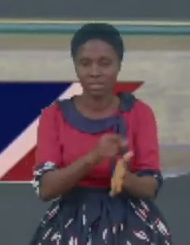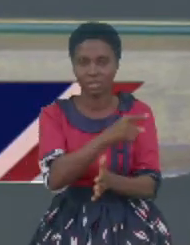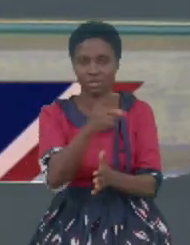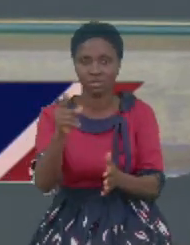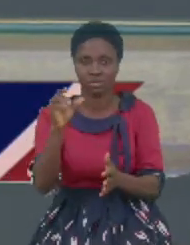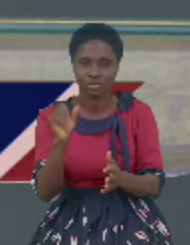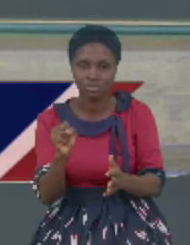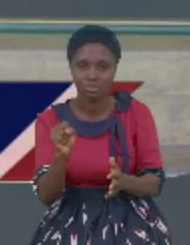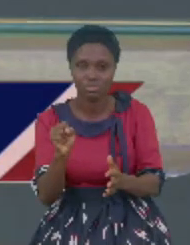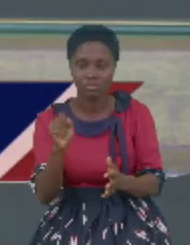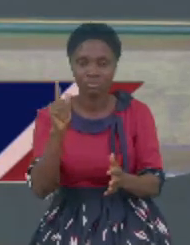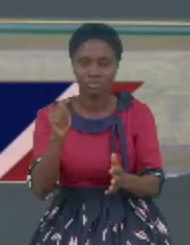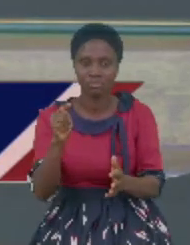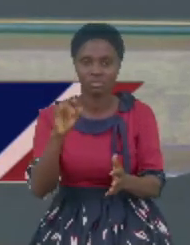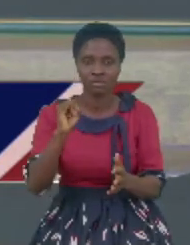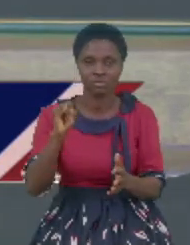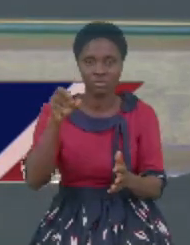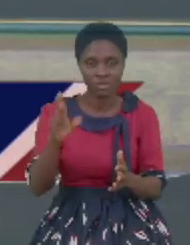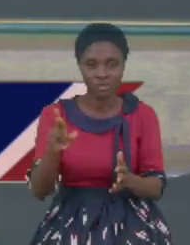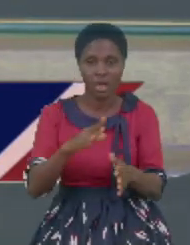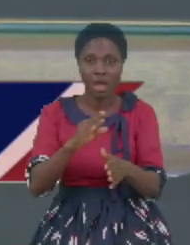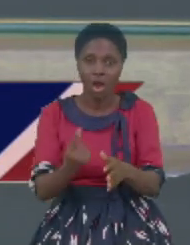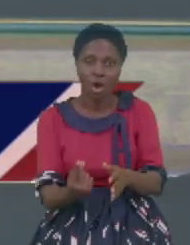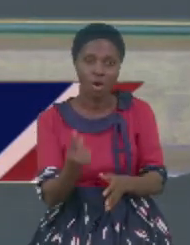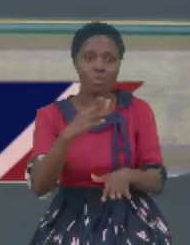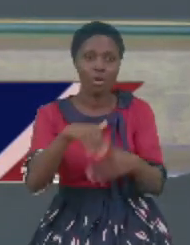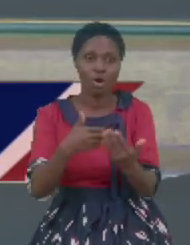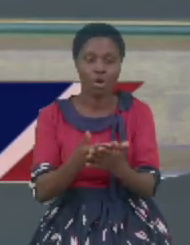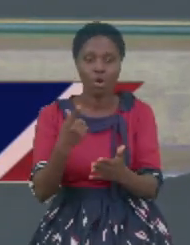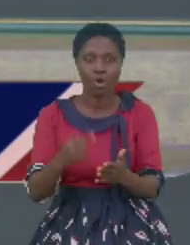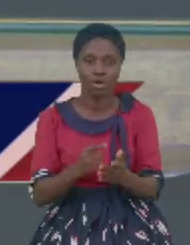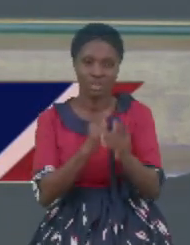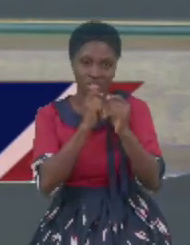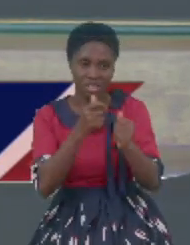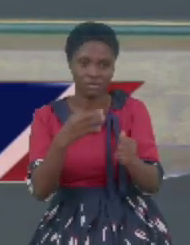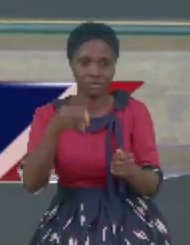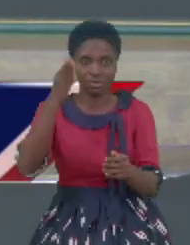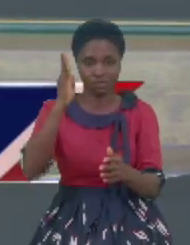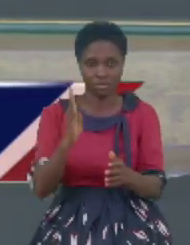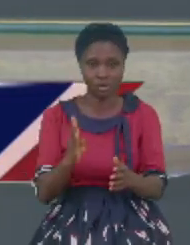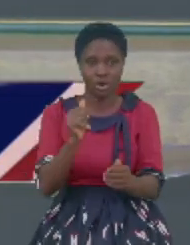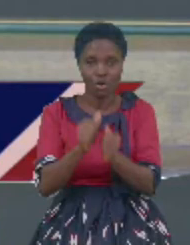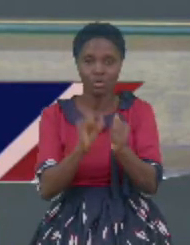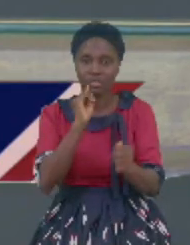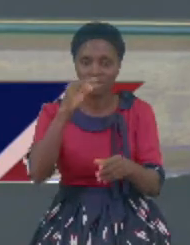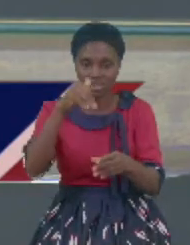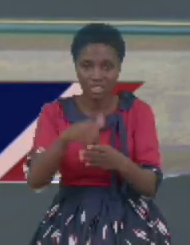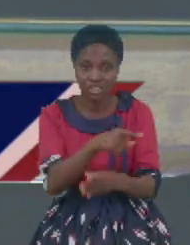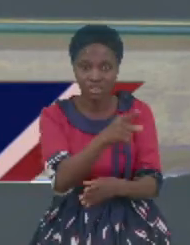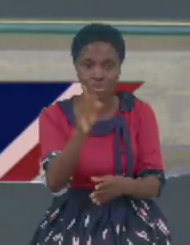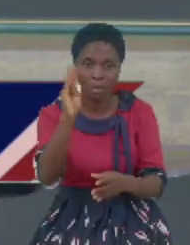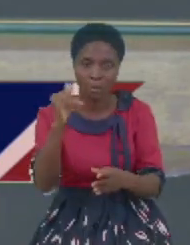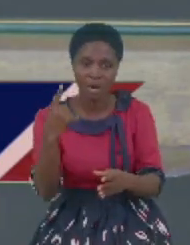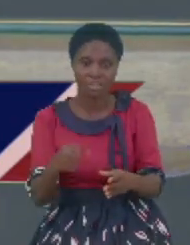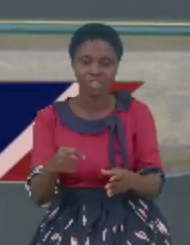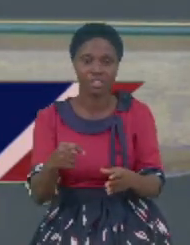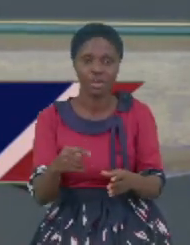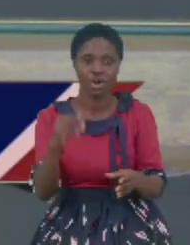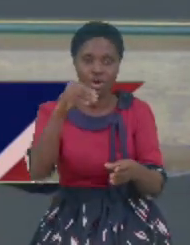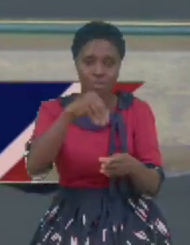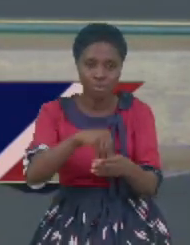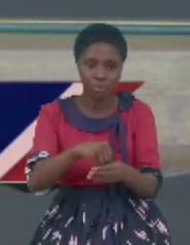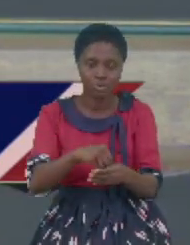ranimer le don de Dieu que tu as reçu par l'imposition de mes mains. Voyez, il dit,